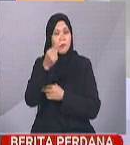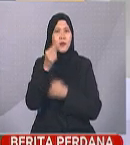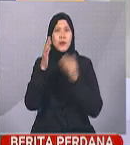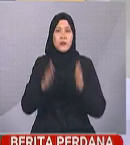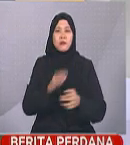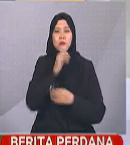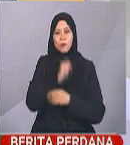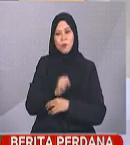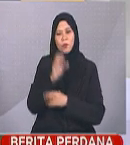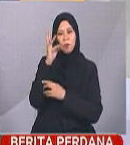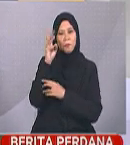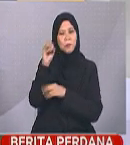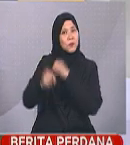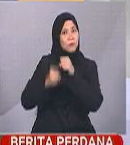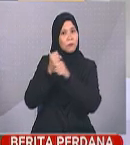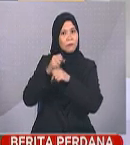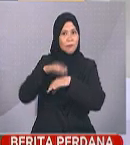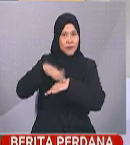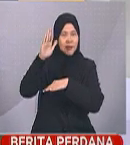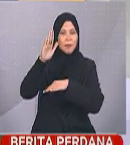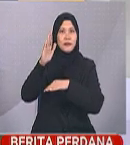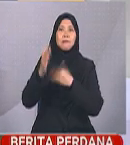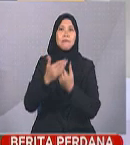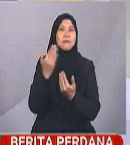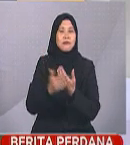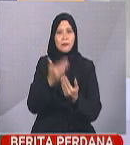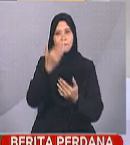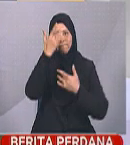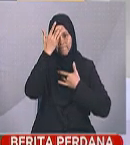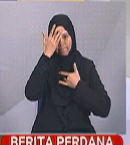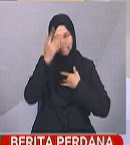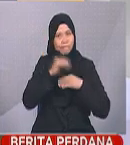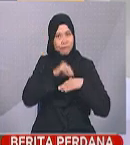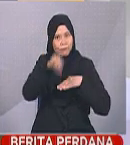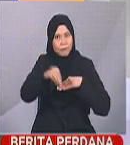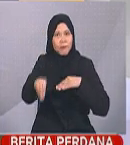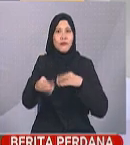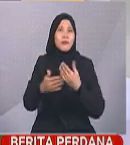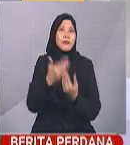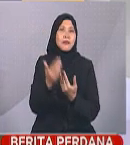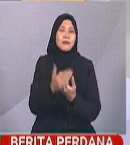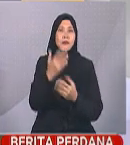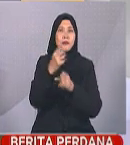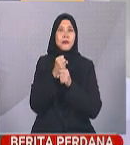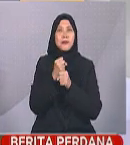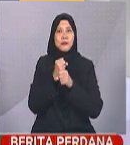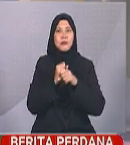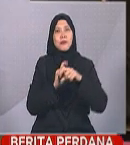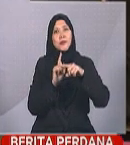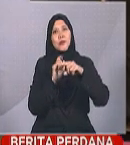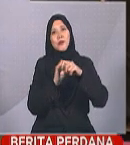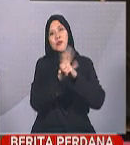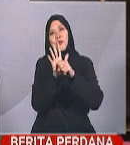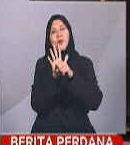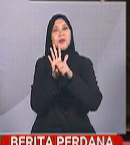berumur 60 tahun ke atas mudah terjejas dengan wabak COVID-19.